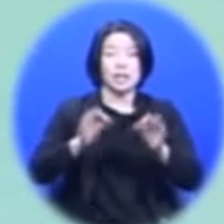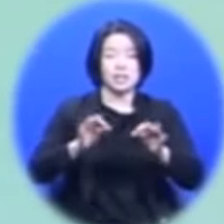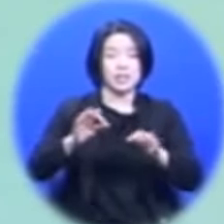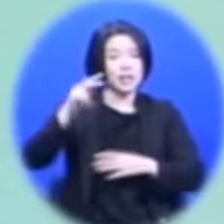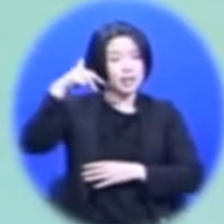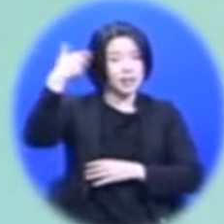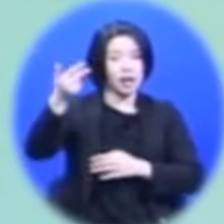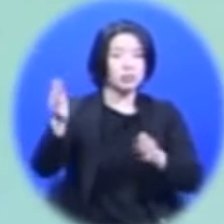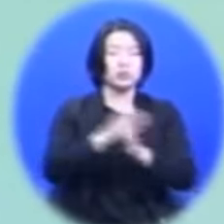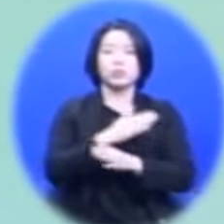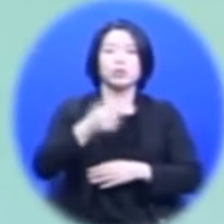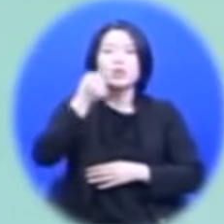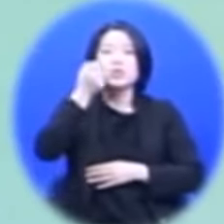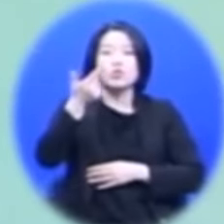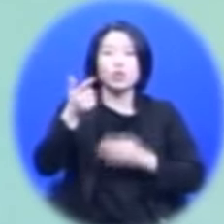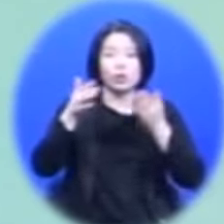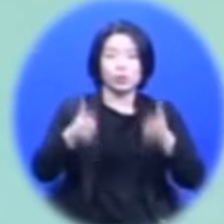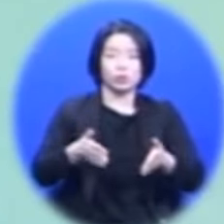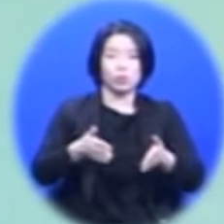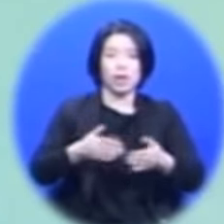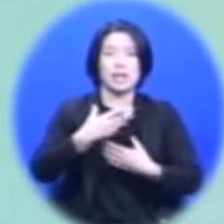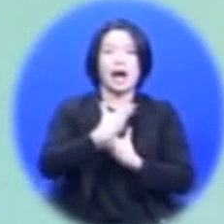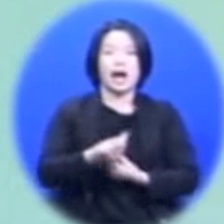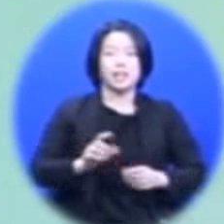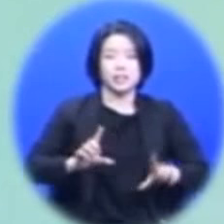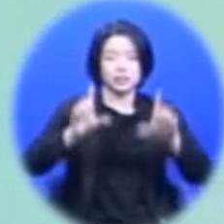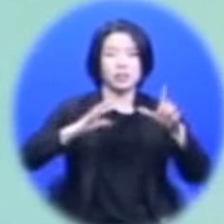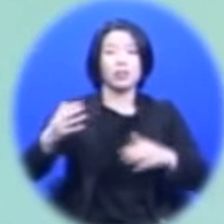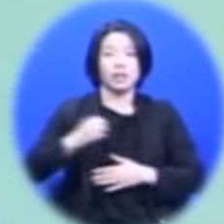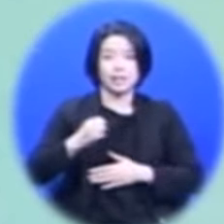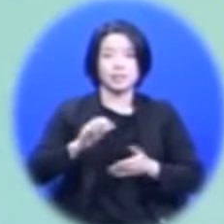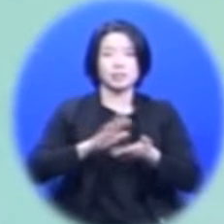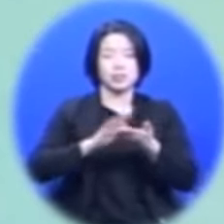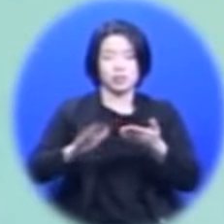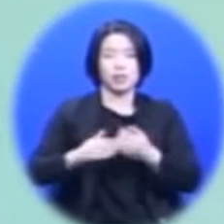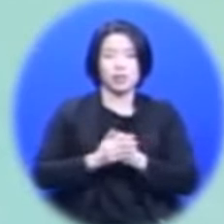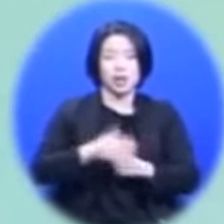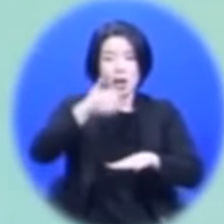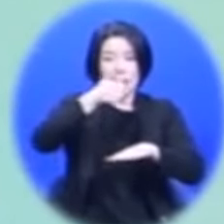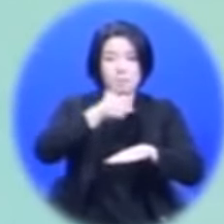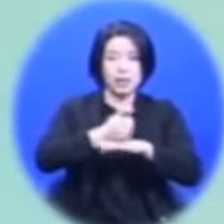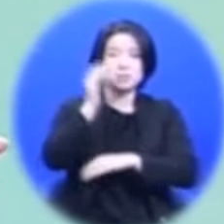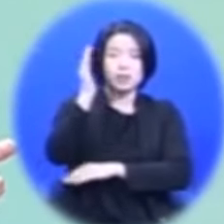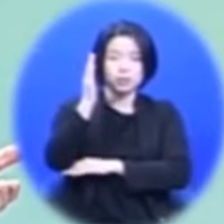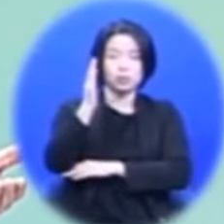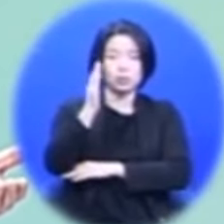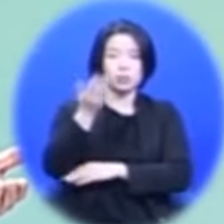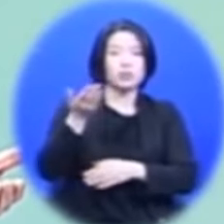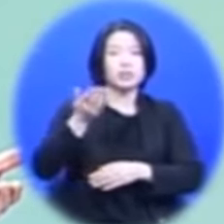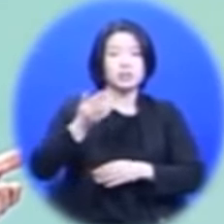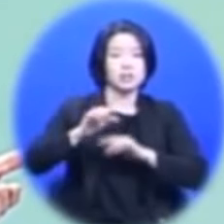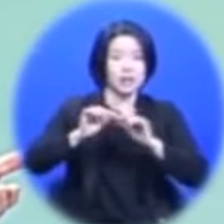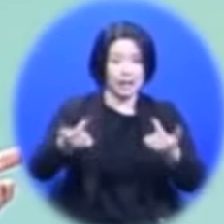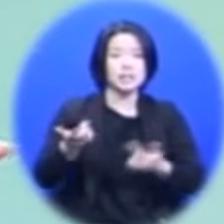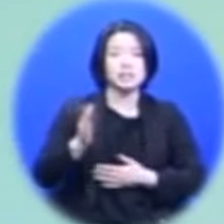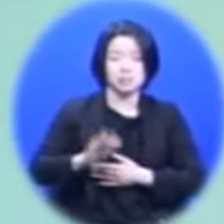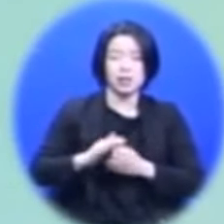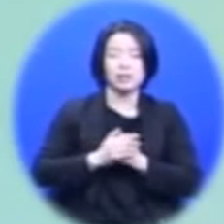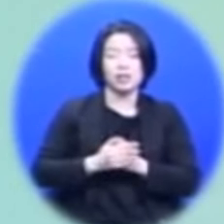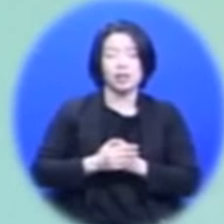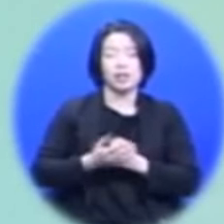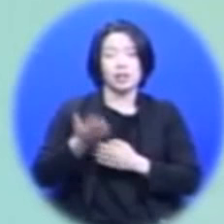다음 주부터 6개월 동안 안식년을 갔습니다. 마지막 설교이지는 않지요.